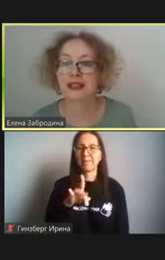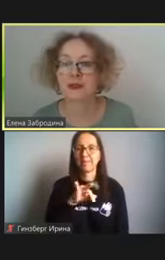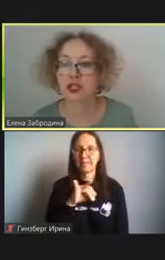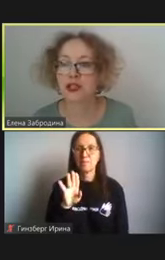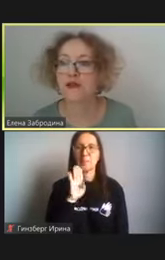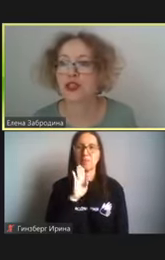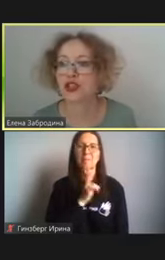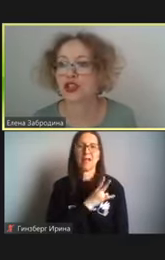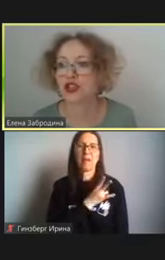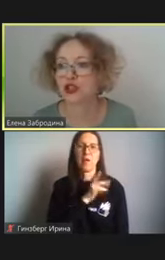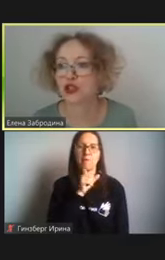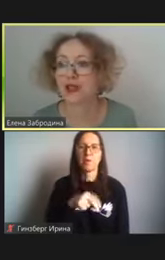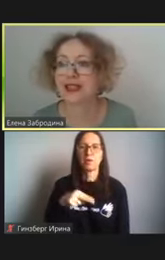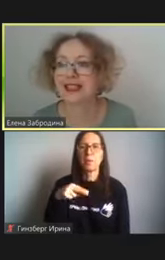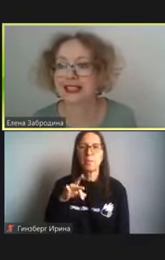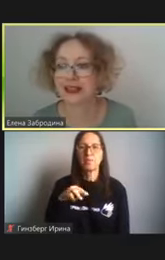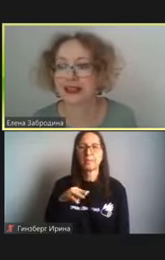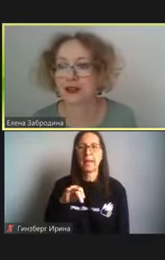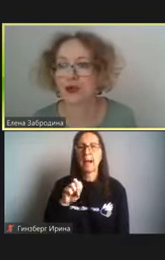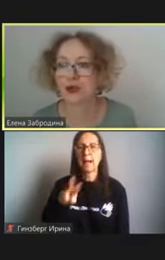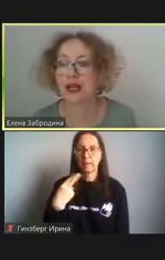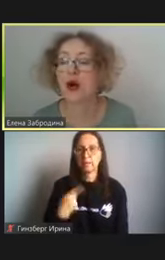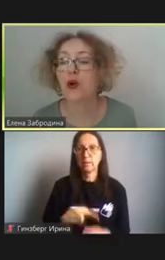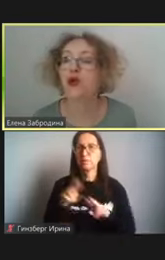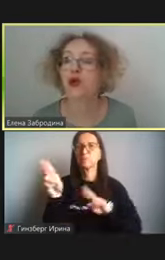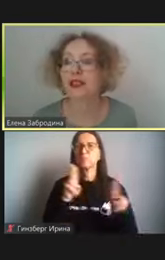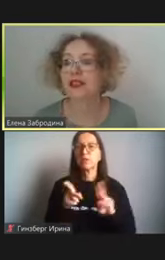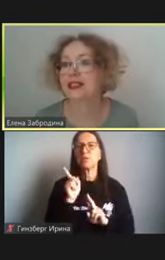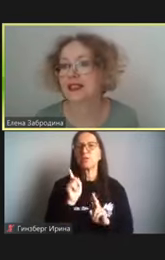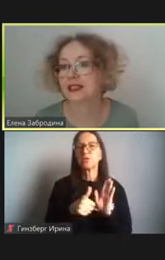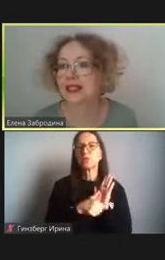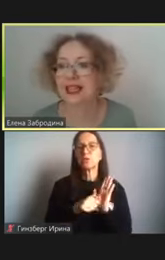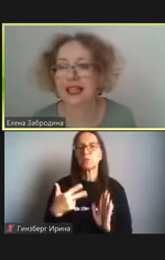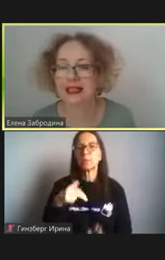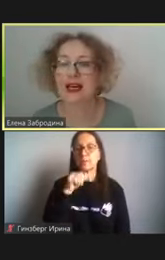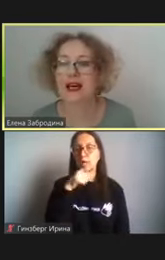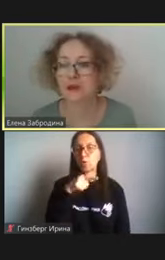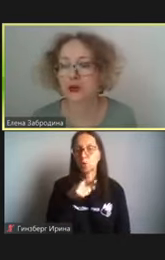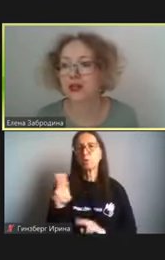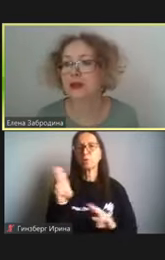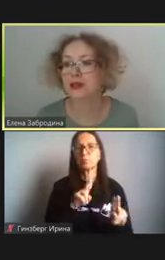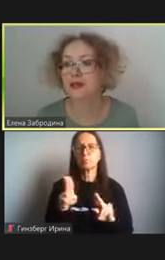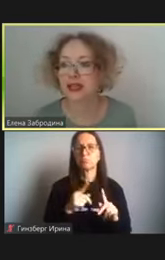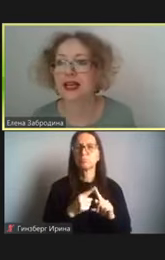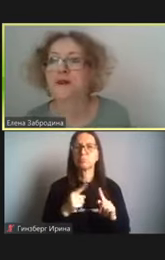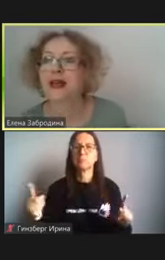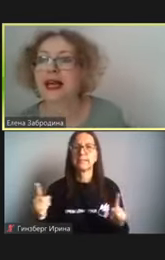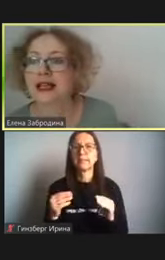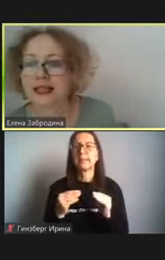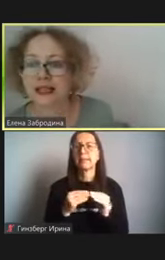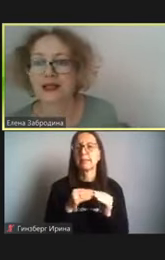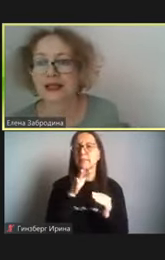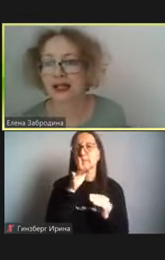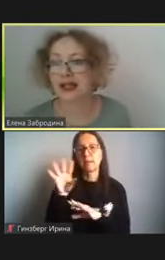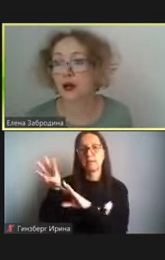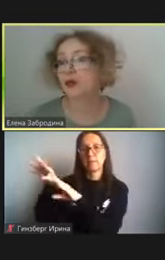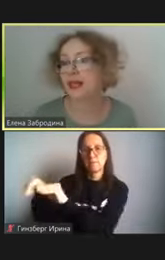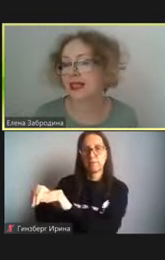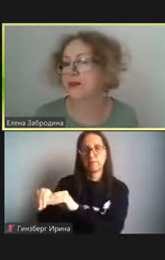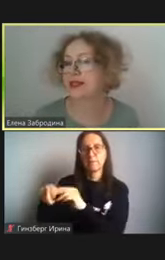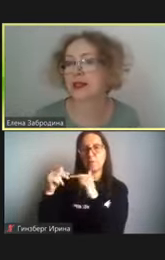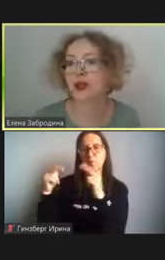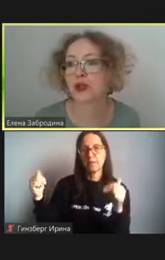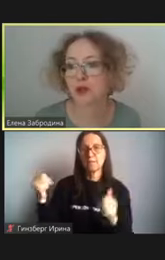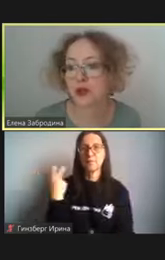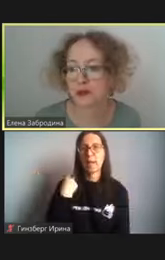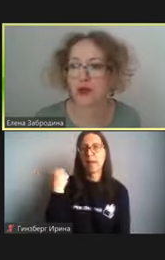ван Дейк пишет в 1630-е годы. Он около 10 лет работал при дворе английского короля. Он был